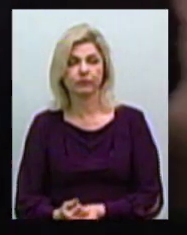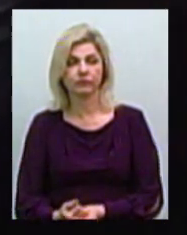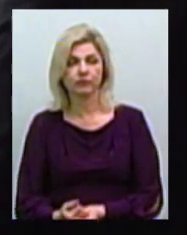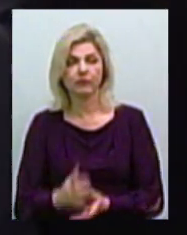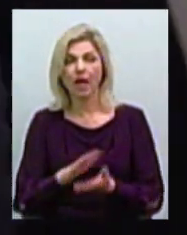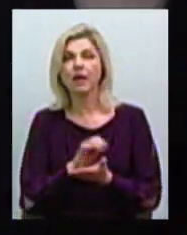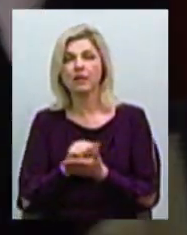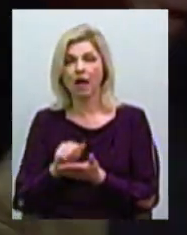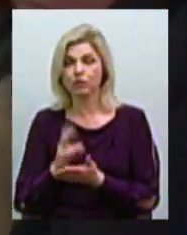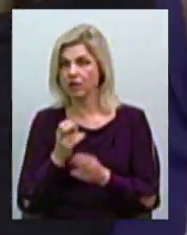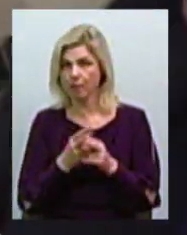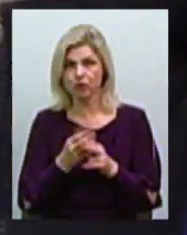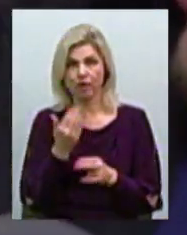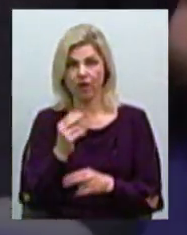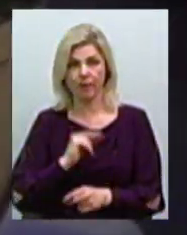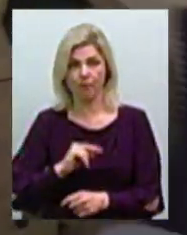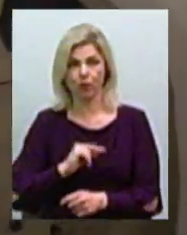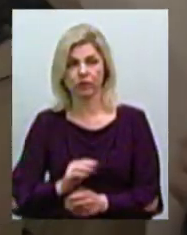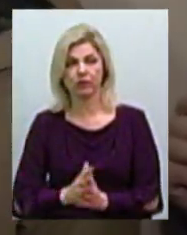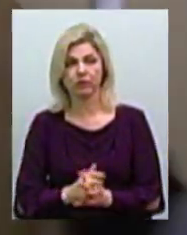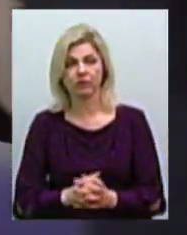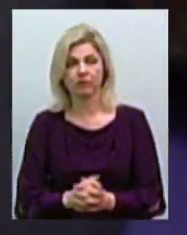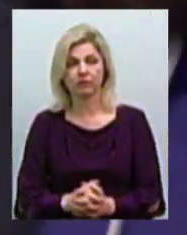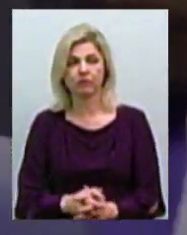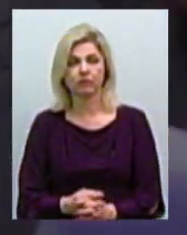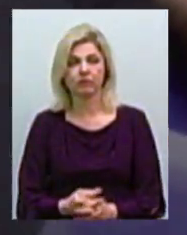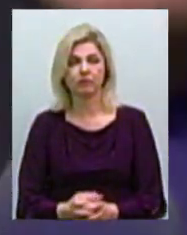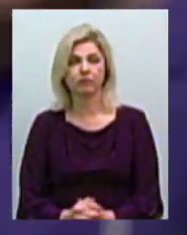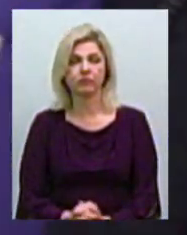Не мешаю вам работать. Я согласен, что вы работаете.